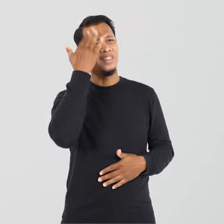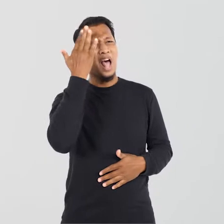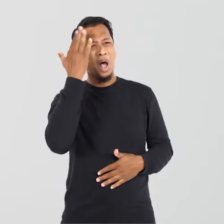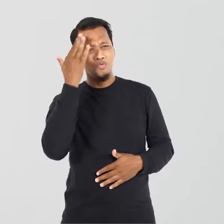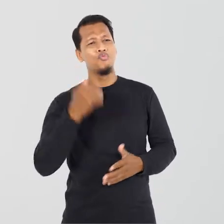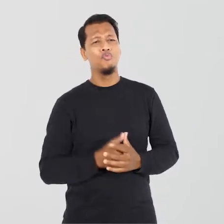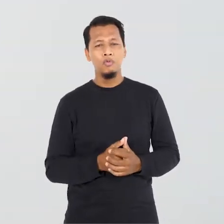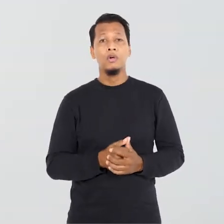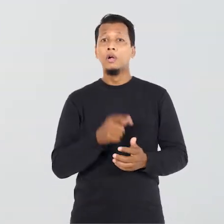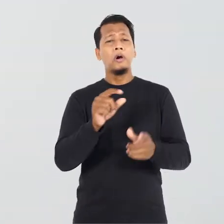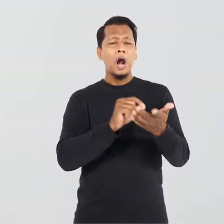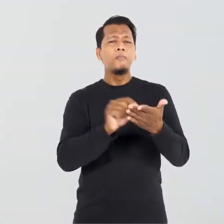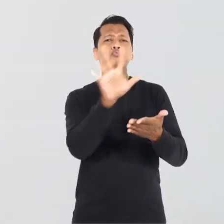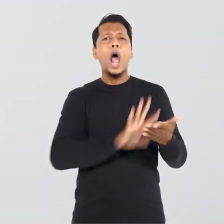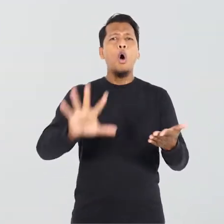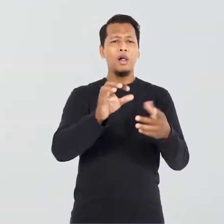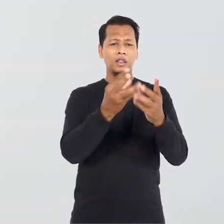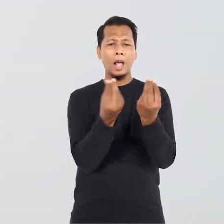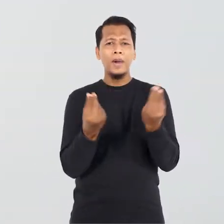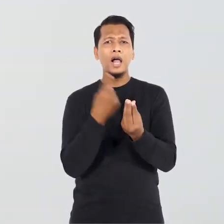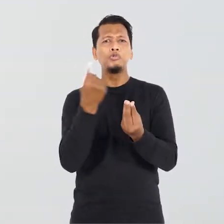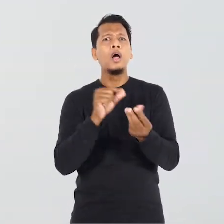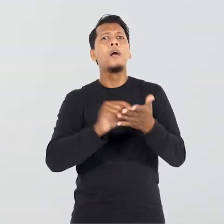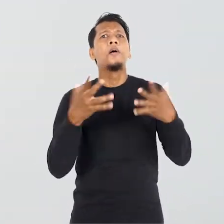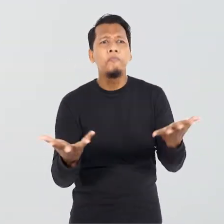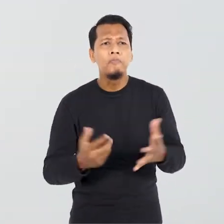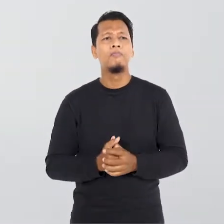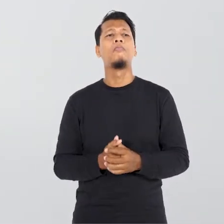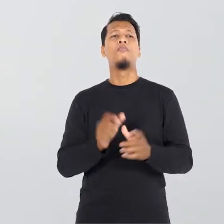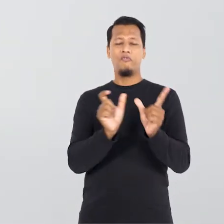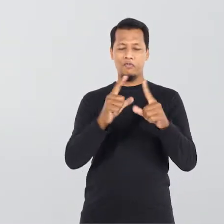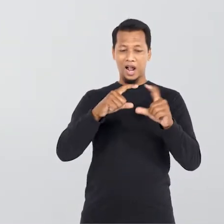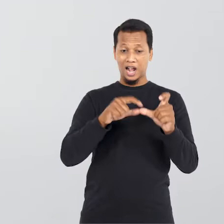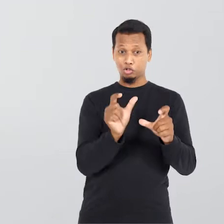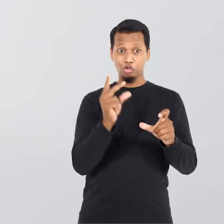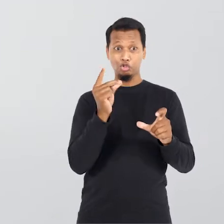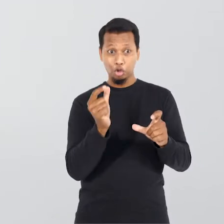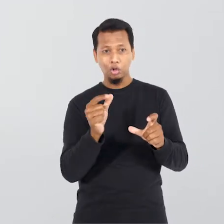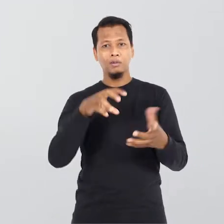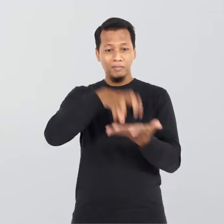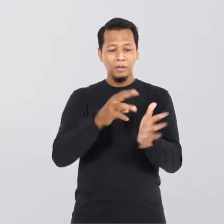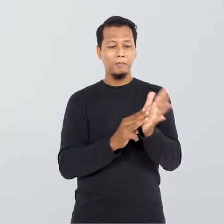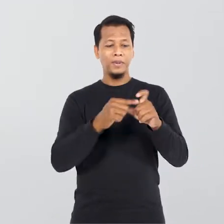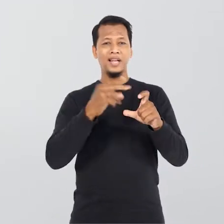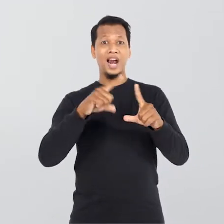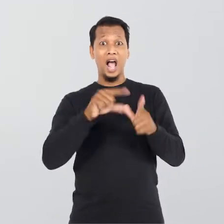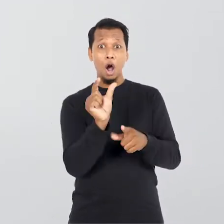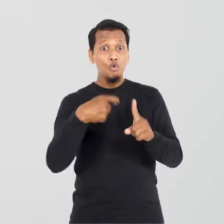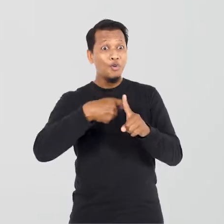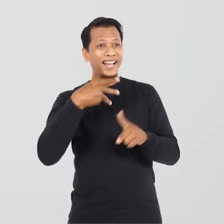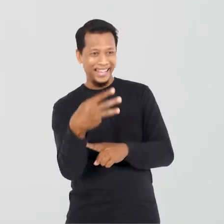Taman Nasional yang gue tahu ya, kalau sebutin boleh deh saya sebutin tiap pulau aja. Taman Nasional Wasur itu di Kabupaten